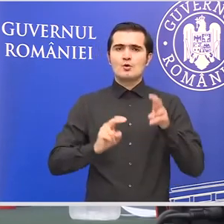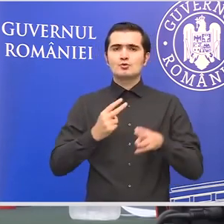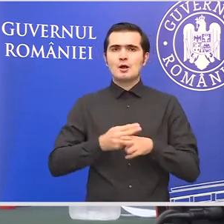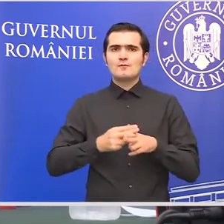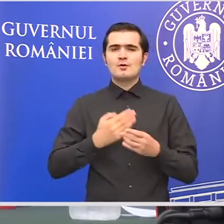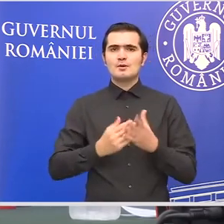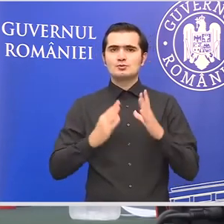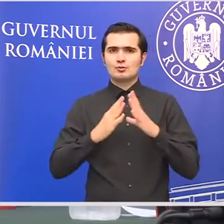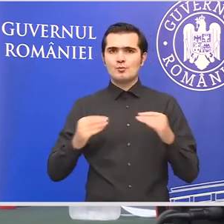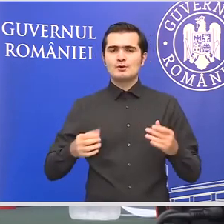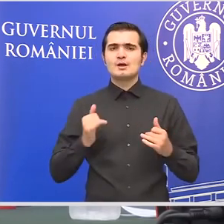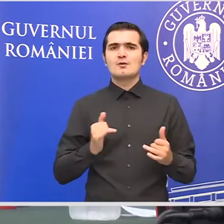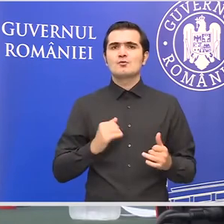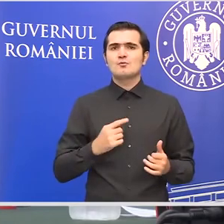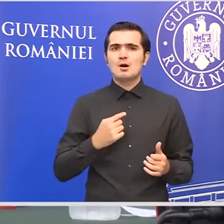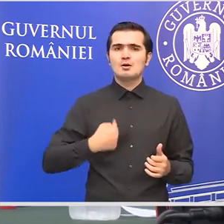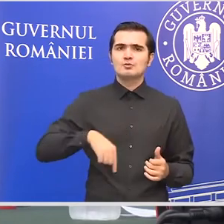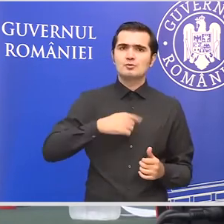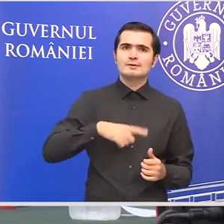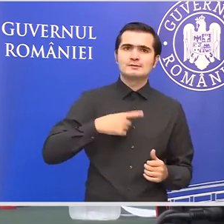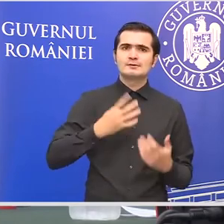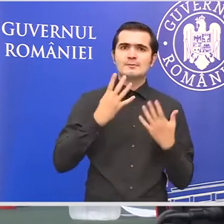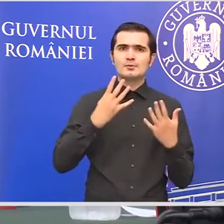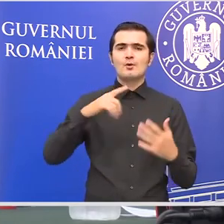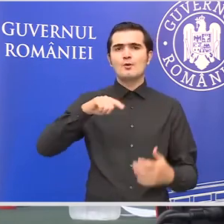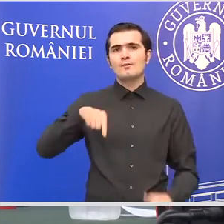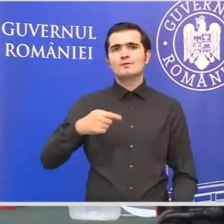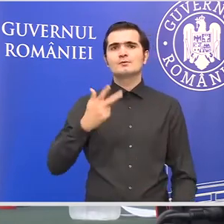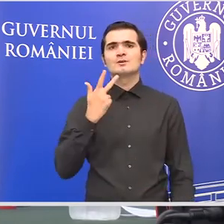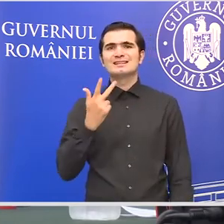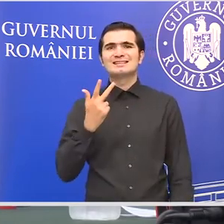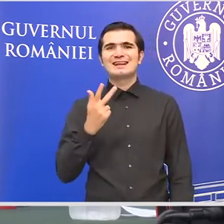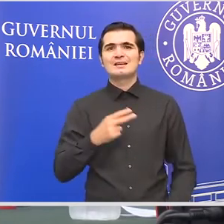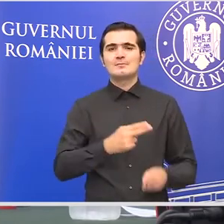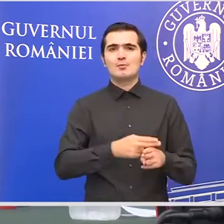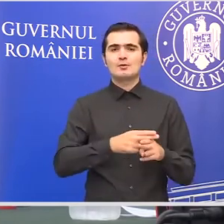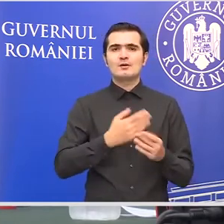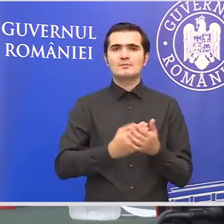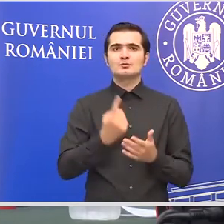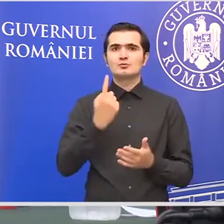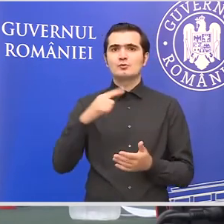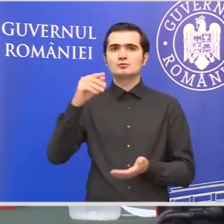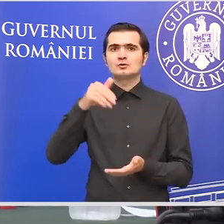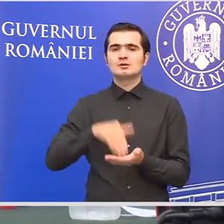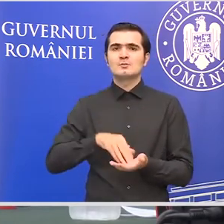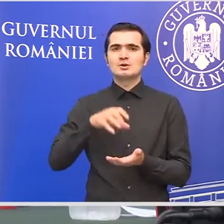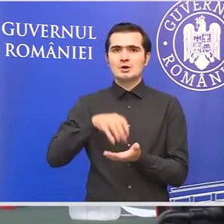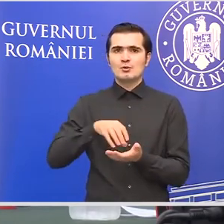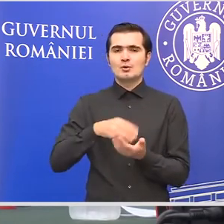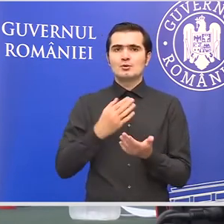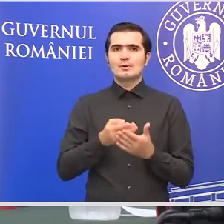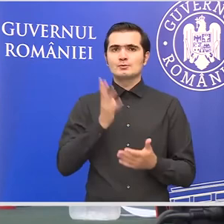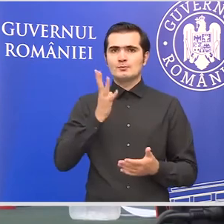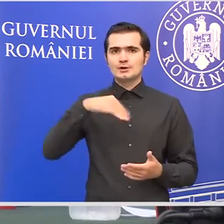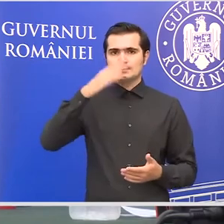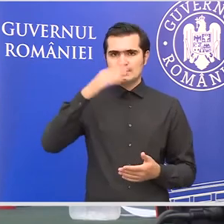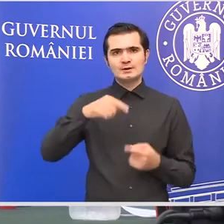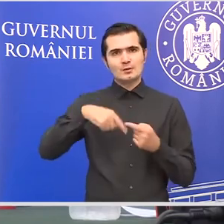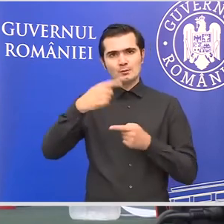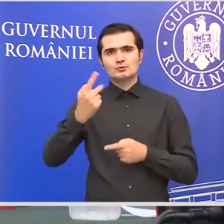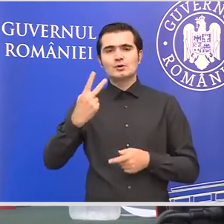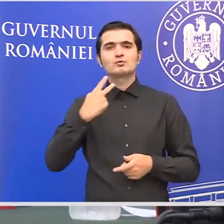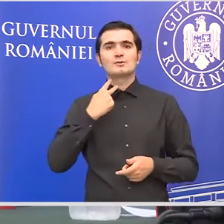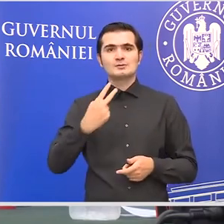România. Dacă acum suntem la 9,3 cazuri la 100.000 de locuitori cumulat la 14 zile, în următoarele